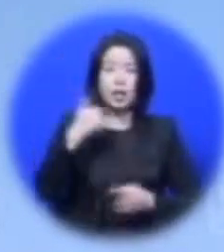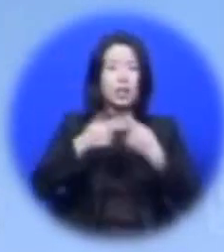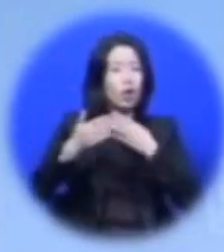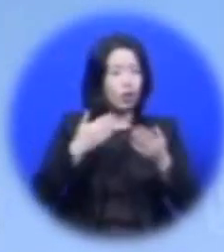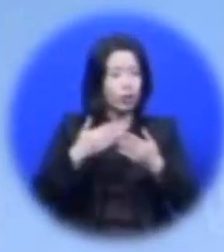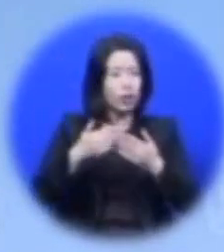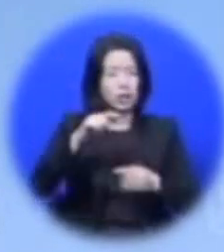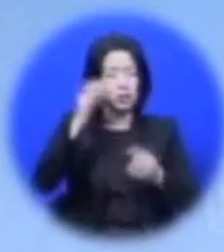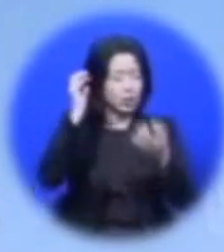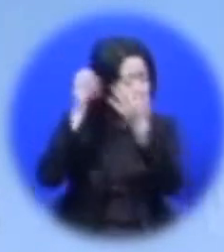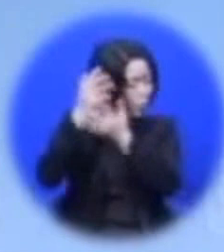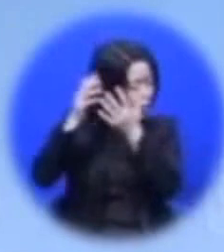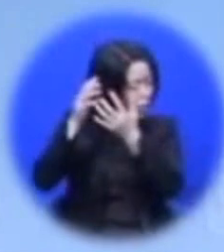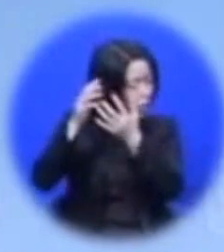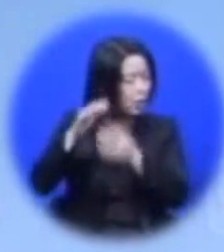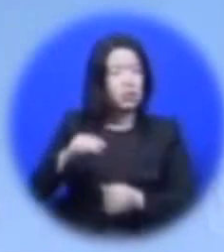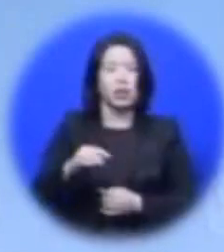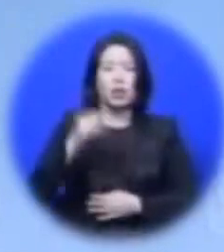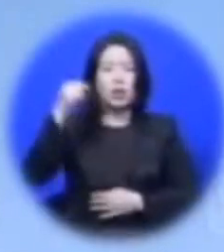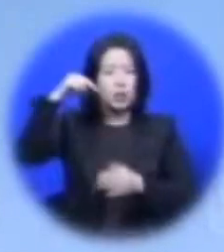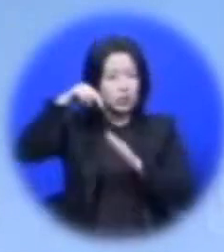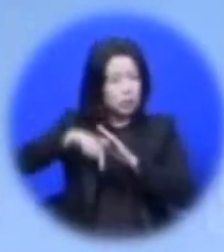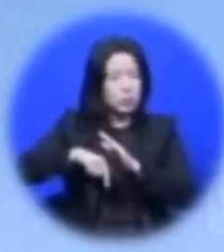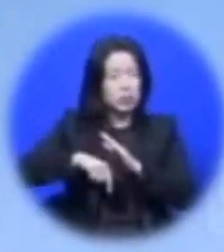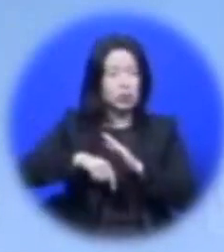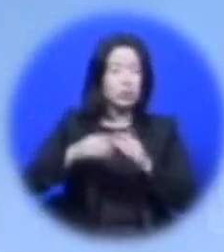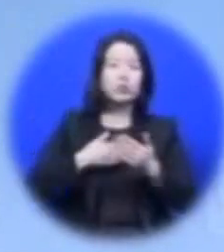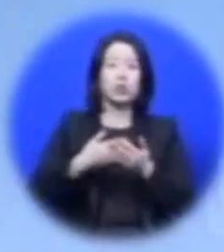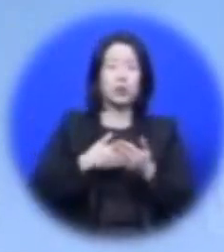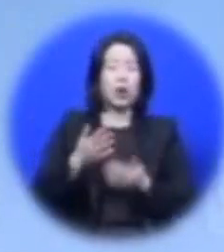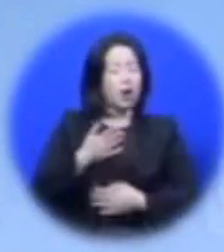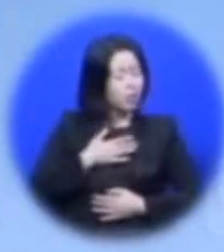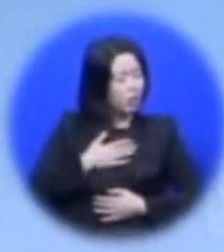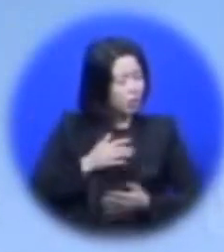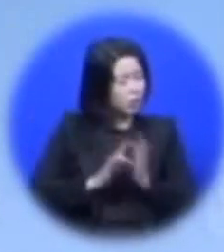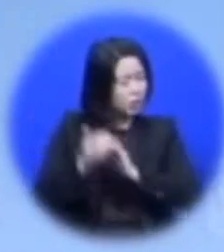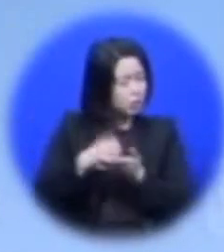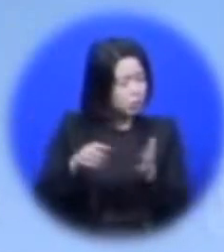혼란과 심지어는 두려웠어요. 제가 예수 믿는 사람이 아니라니까.